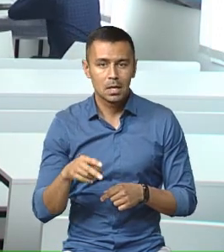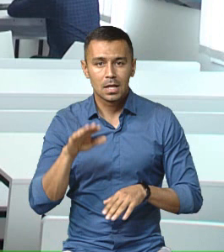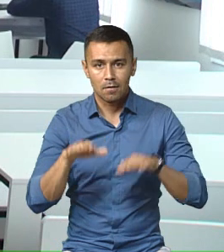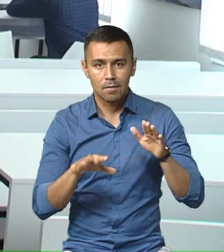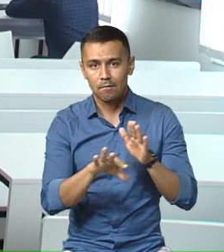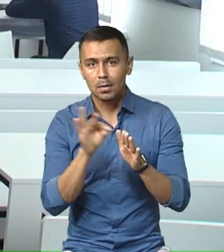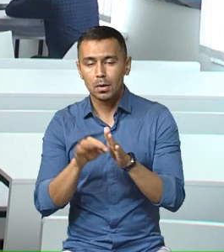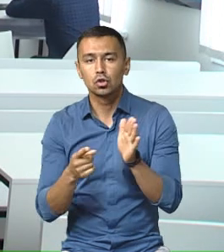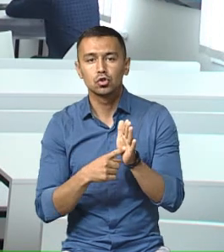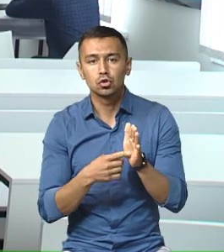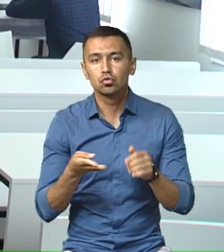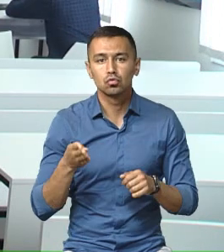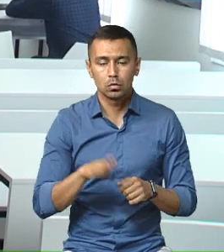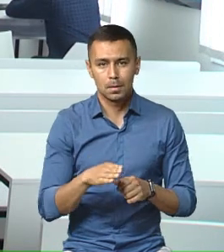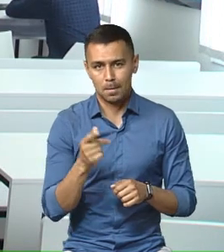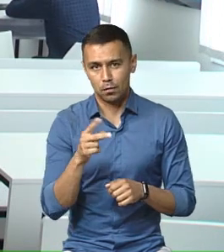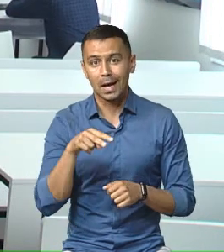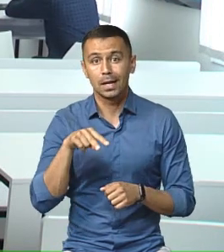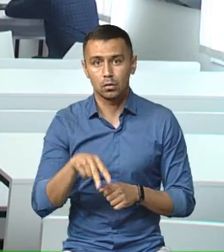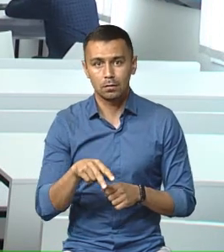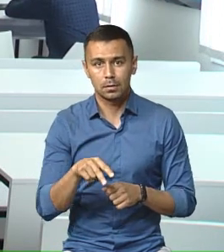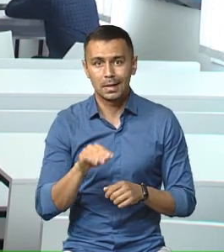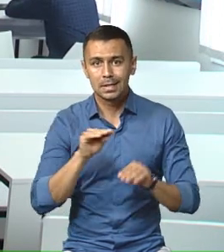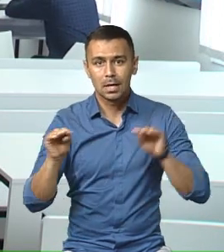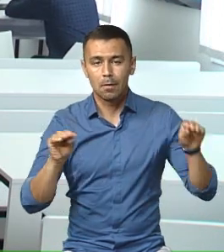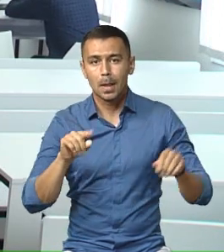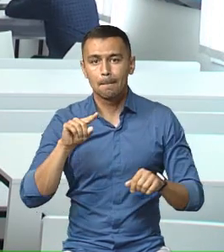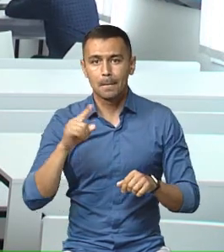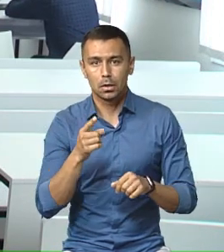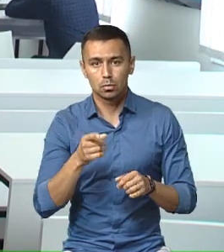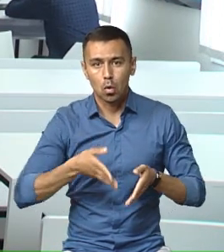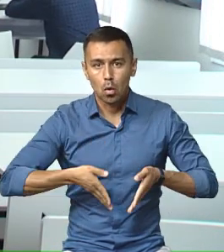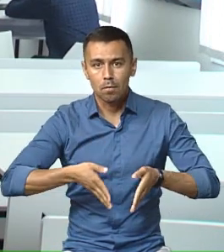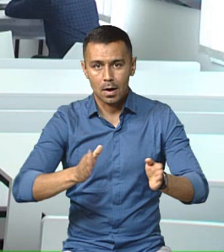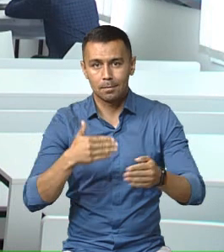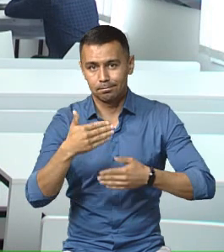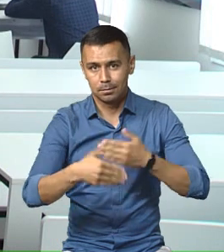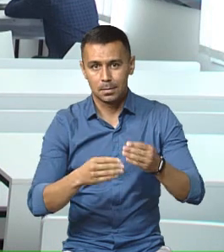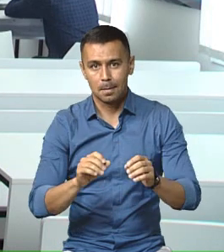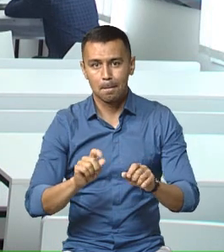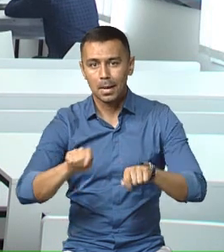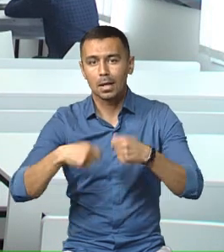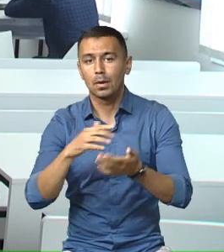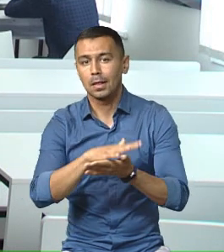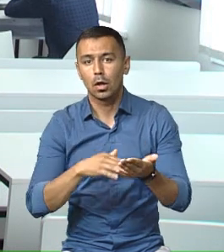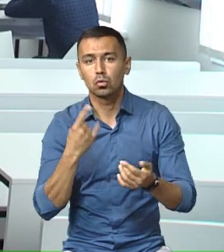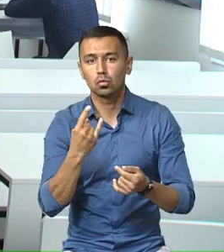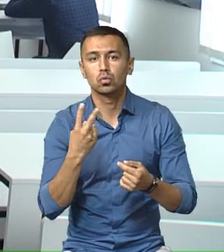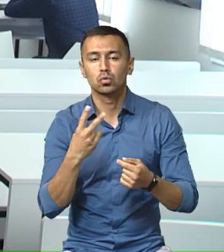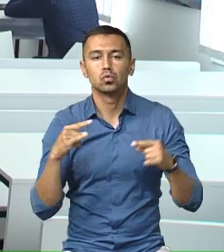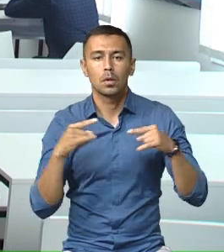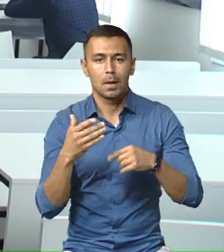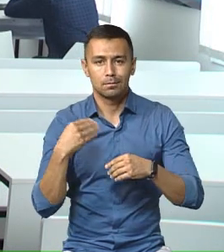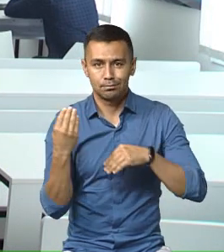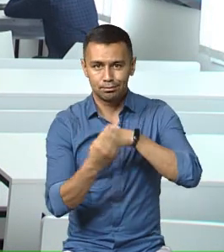відбираємо 6 пляшок, наприклад, півтора літри, ставимо на першому конвеєрі, передаємо їх далі. На другому столі ми огортаємо їх